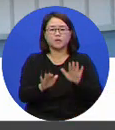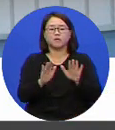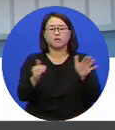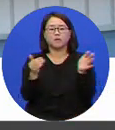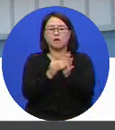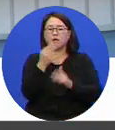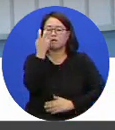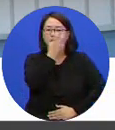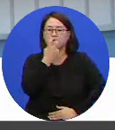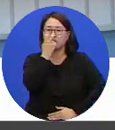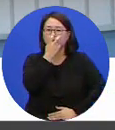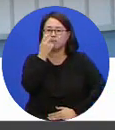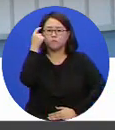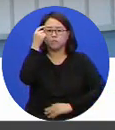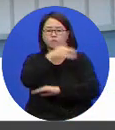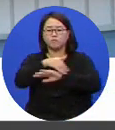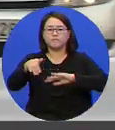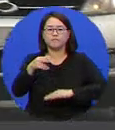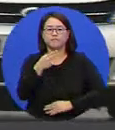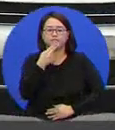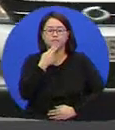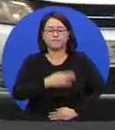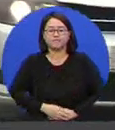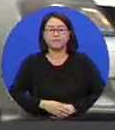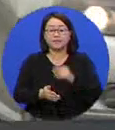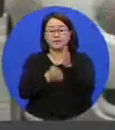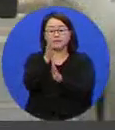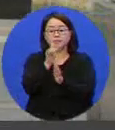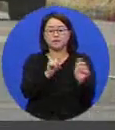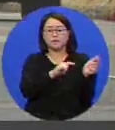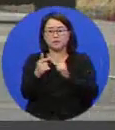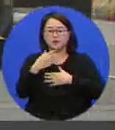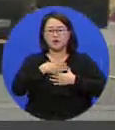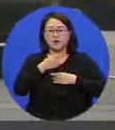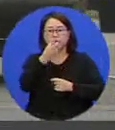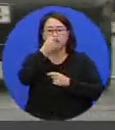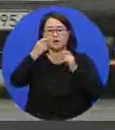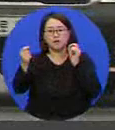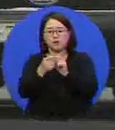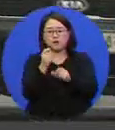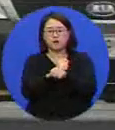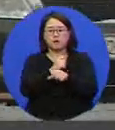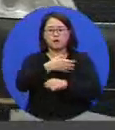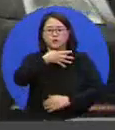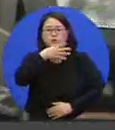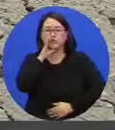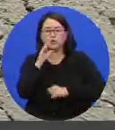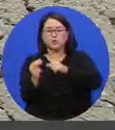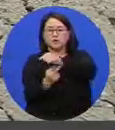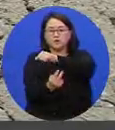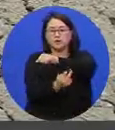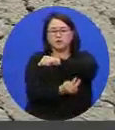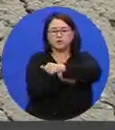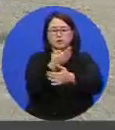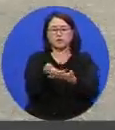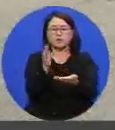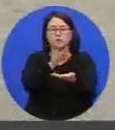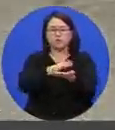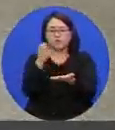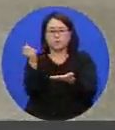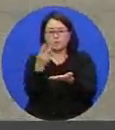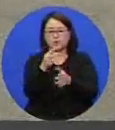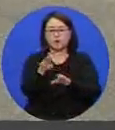바로는 그런 계획은 없습니다. 시민들의 안전과 직결된 노후 교량의 보수와 내진 설계에 대해서